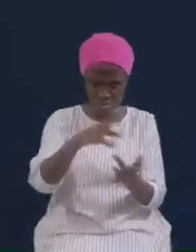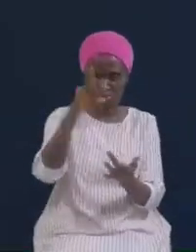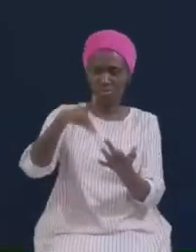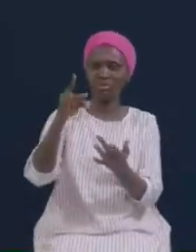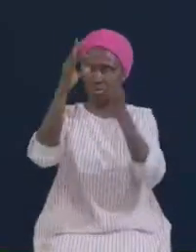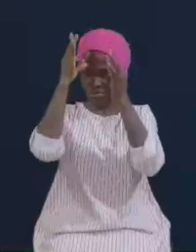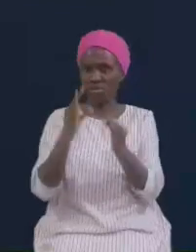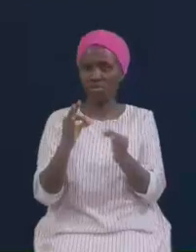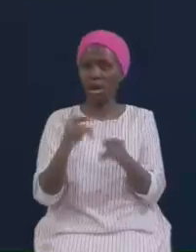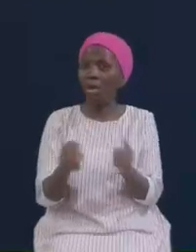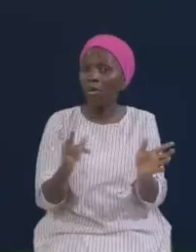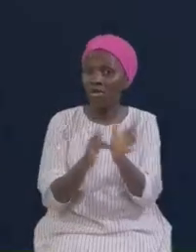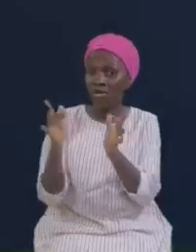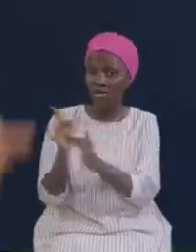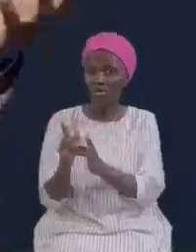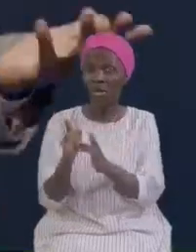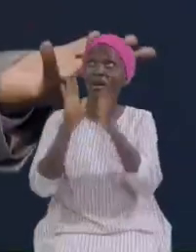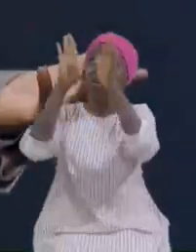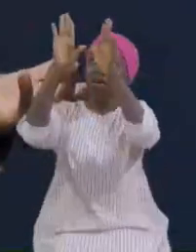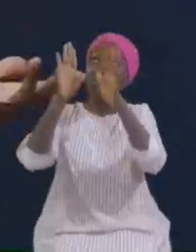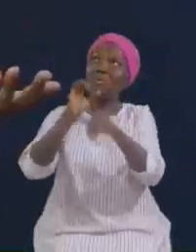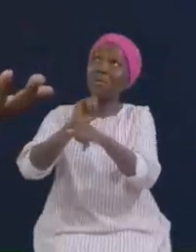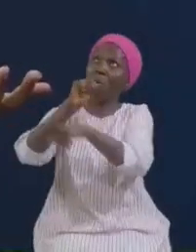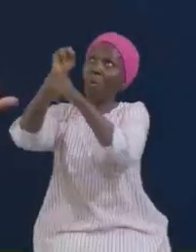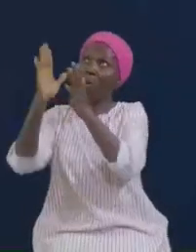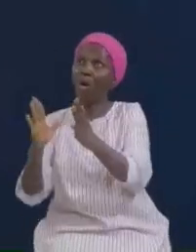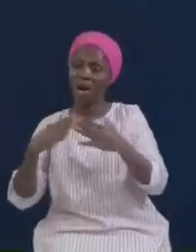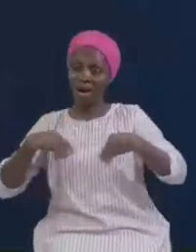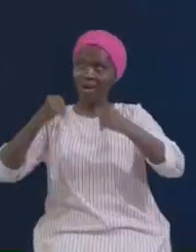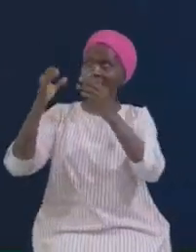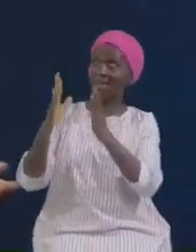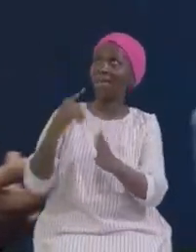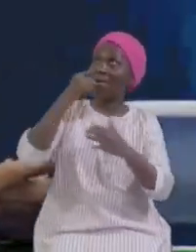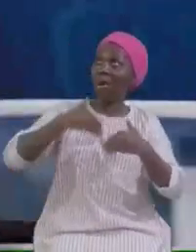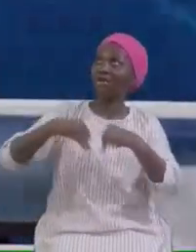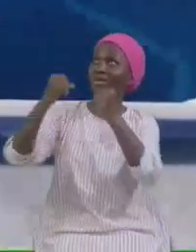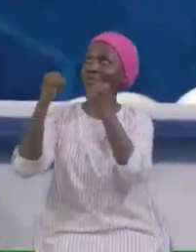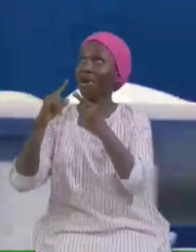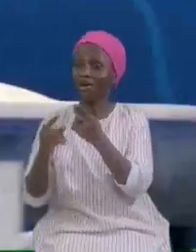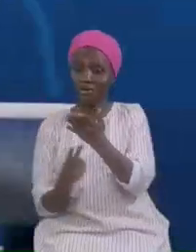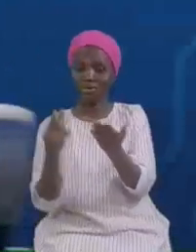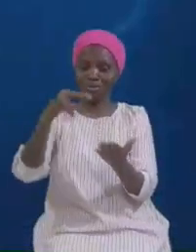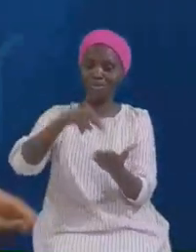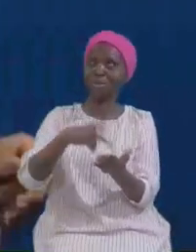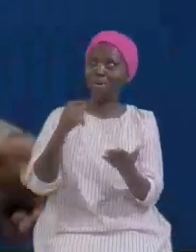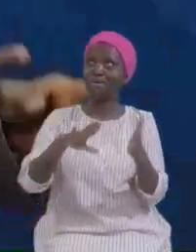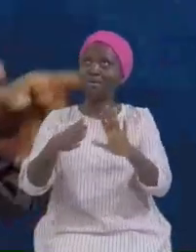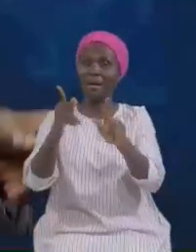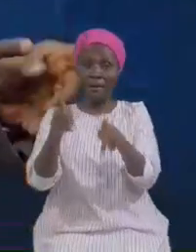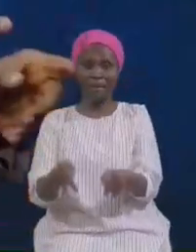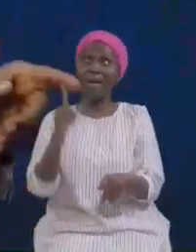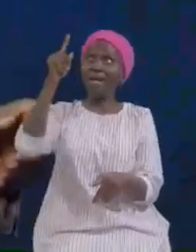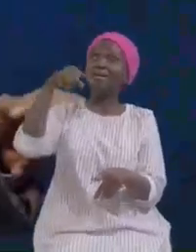Créateur, celui qui accomplit les miracles, le guérisseur, celui qui a la puissance de ressusciter les morts, il